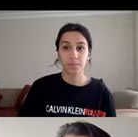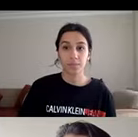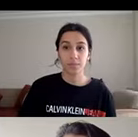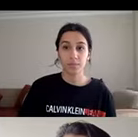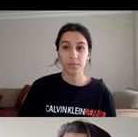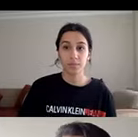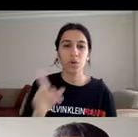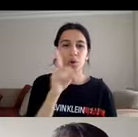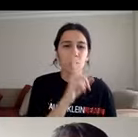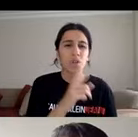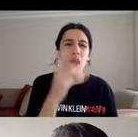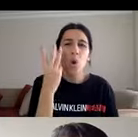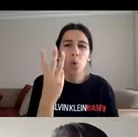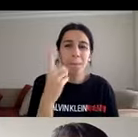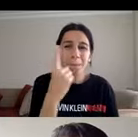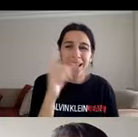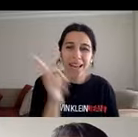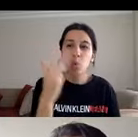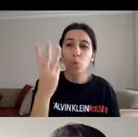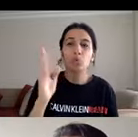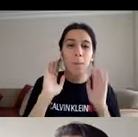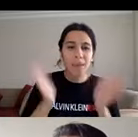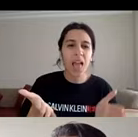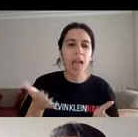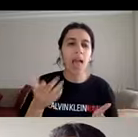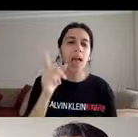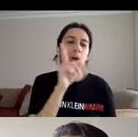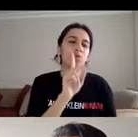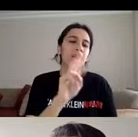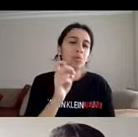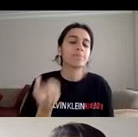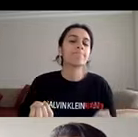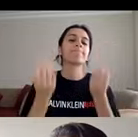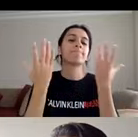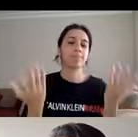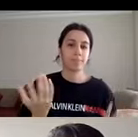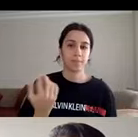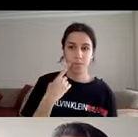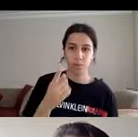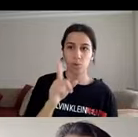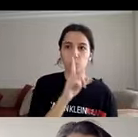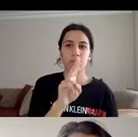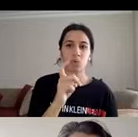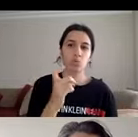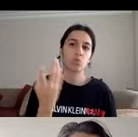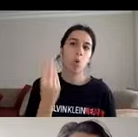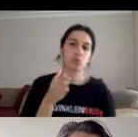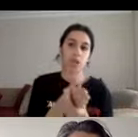sitelerinin 1/3'ü dahi şu an ancak o seviyeye bile ulaşabilmişti. %29 seviyesinde